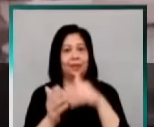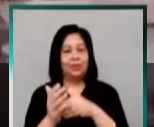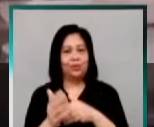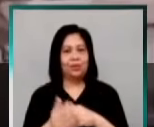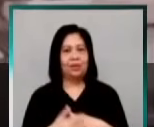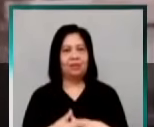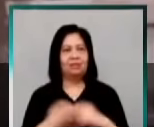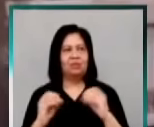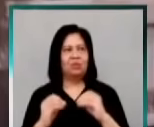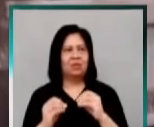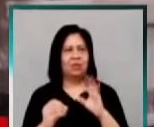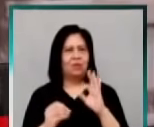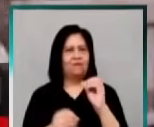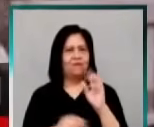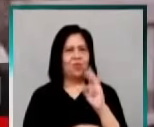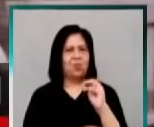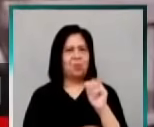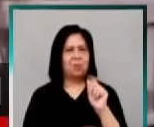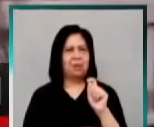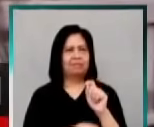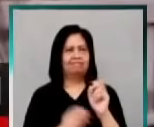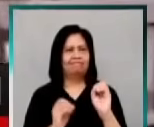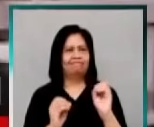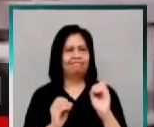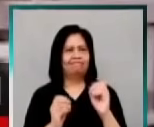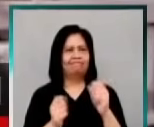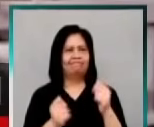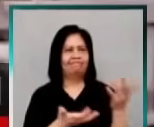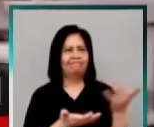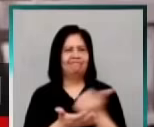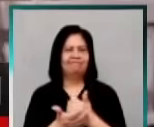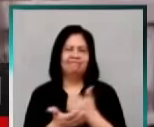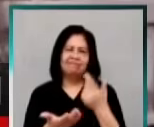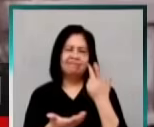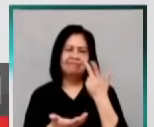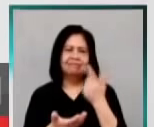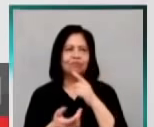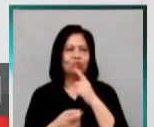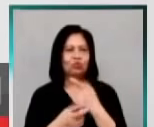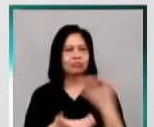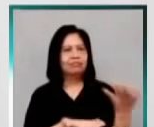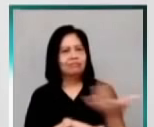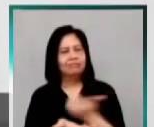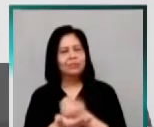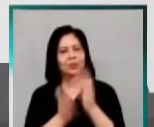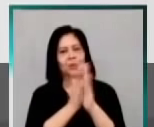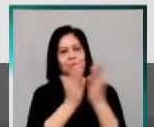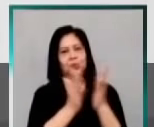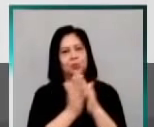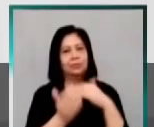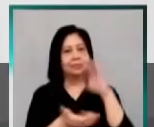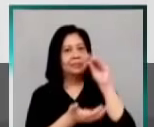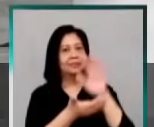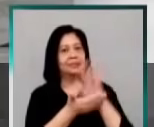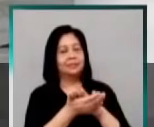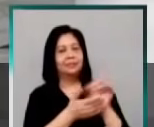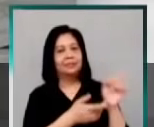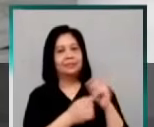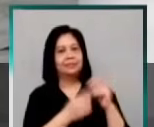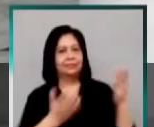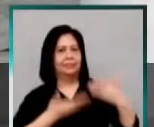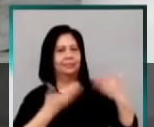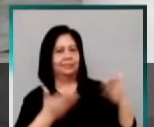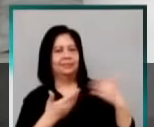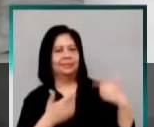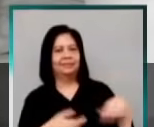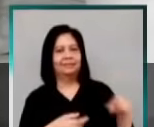na gusto i-collect. Kumbaga, basta makakollect lang ako ng libro. Yung husband ko ang nag-encourage sa akin na sabi